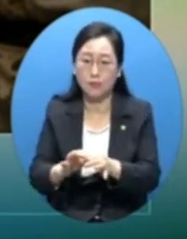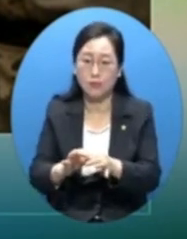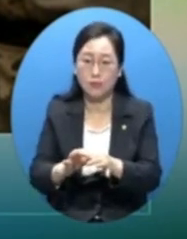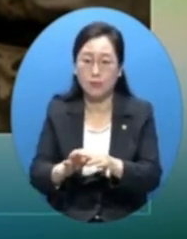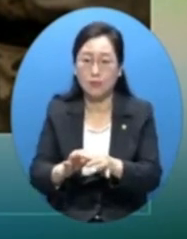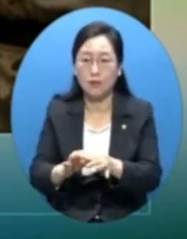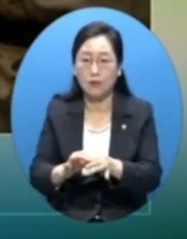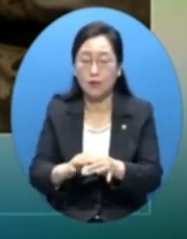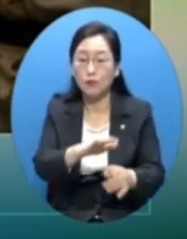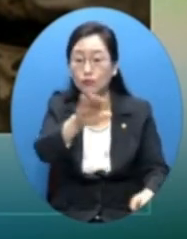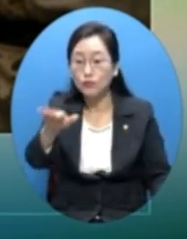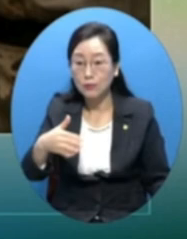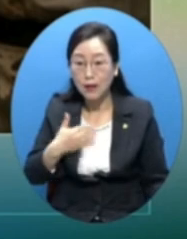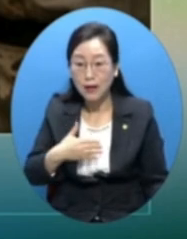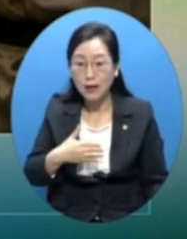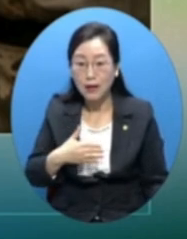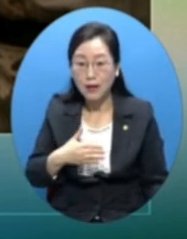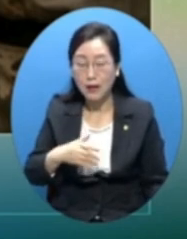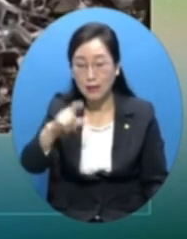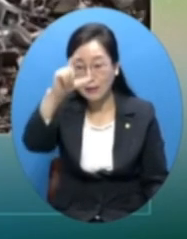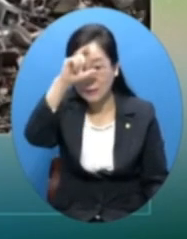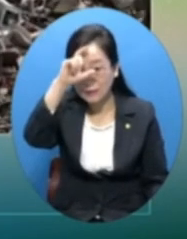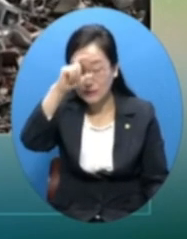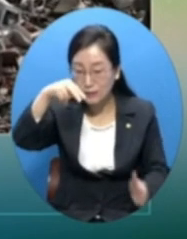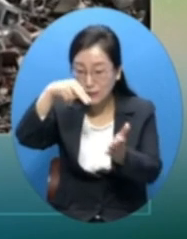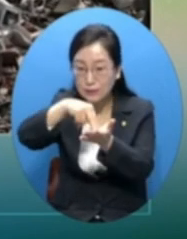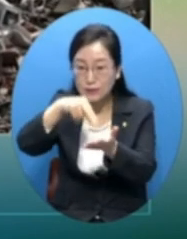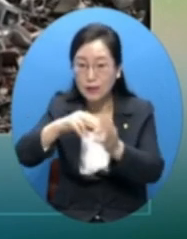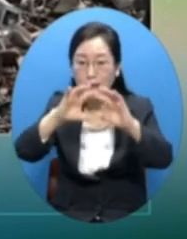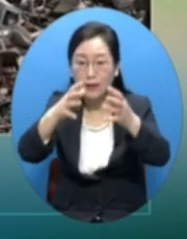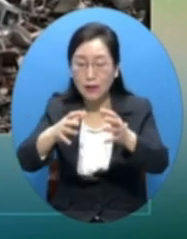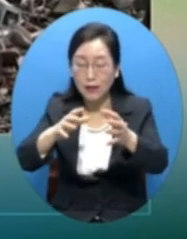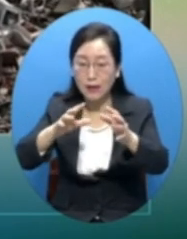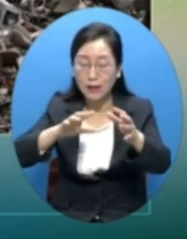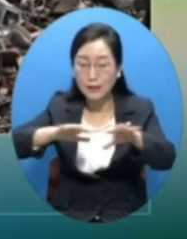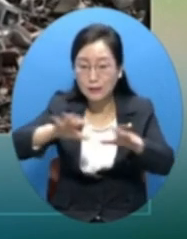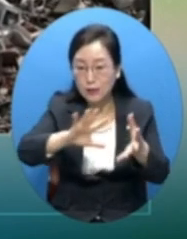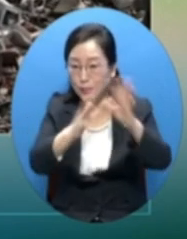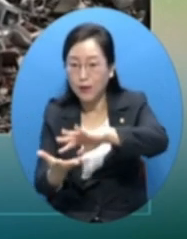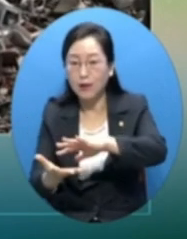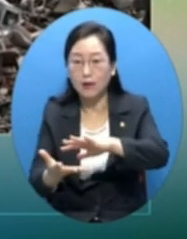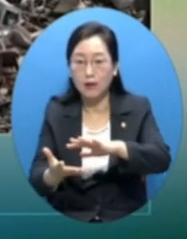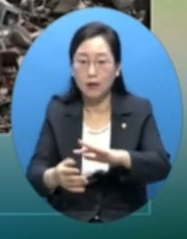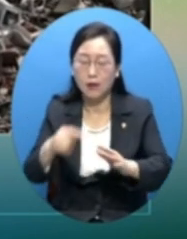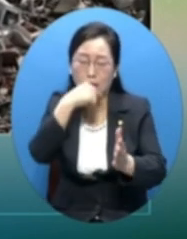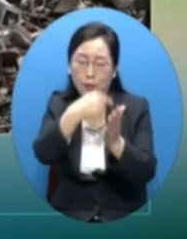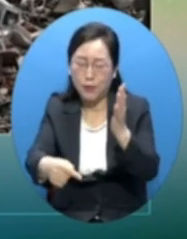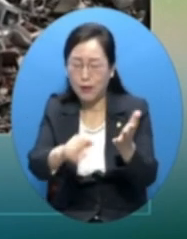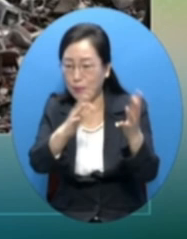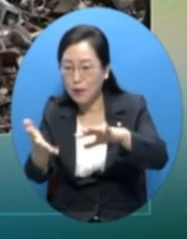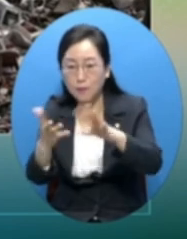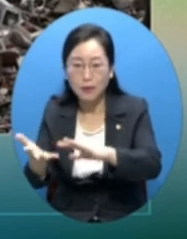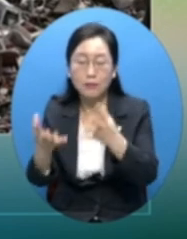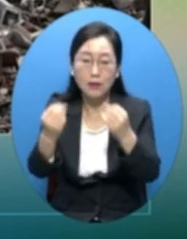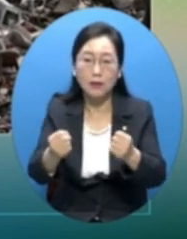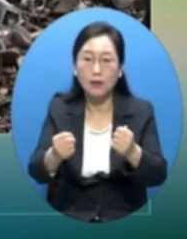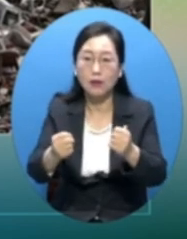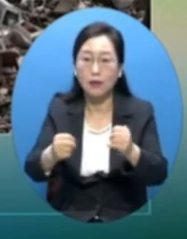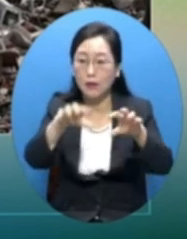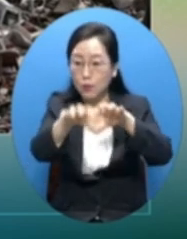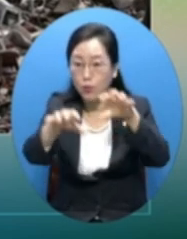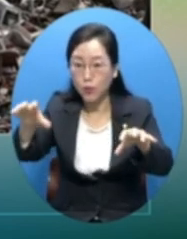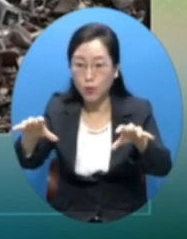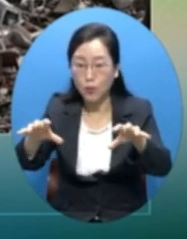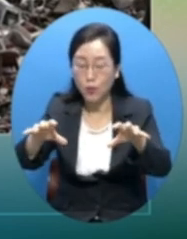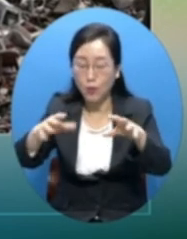있는 대로 키르기에 이 시리아 쪽에 일어난 지진으로 말하면 얼마나 많은 사람들이 피해를 보는지 온 마을이 다